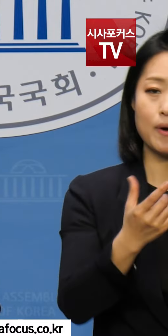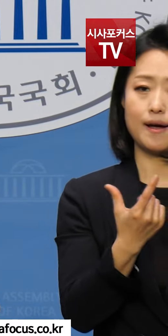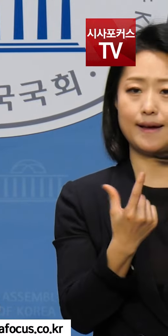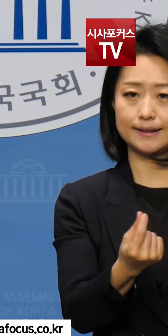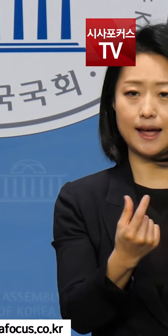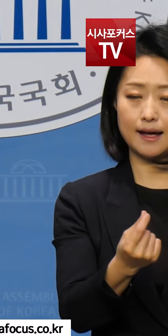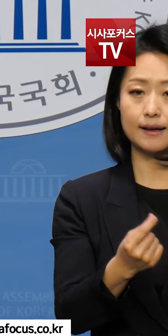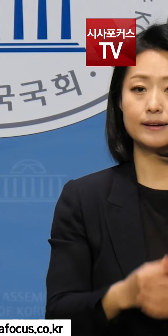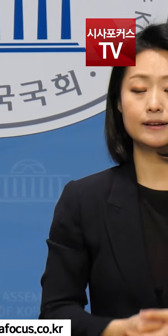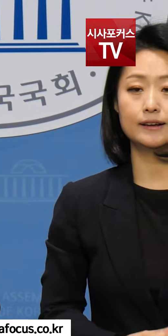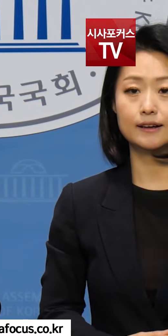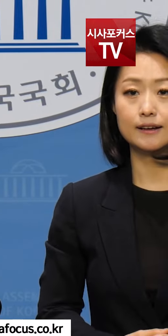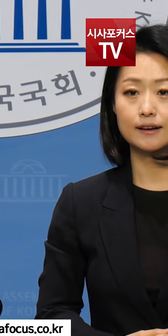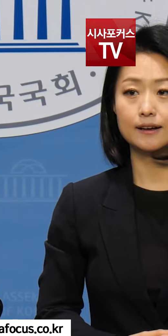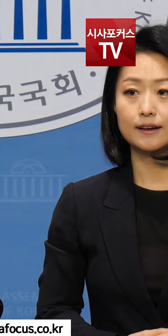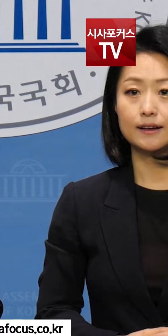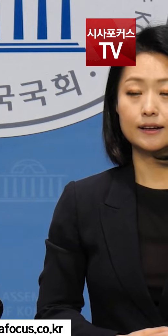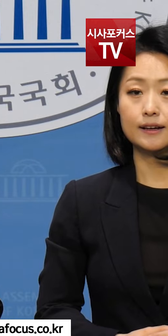해당한다.